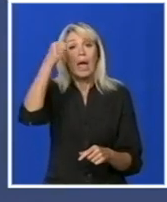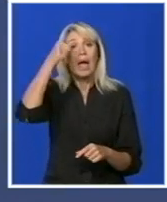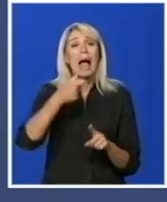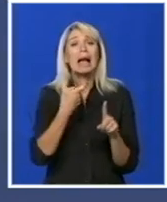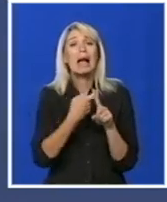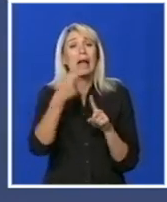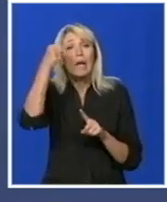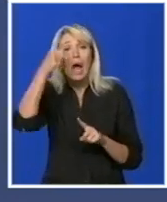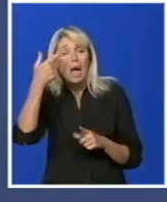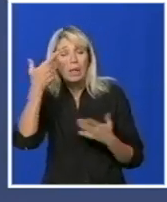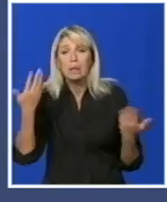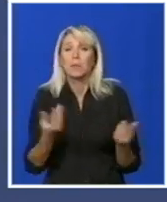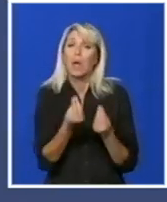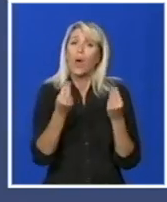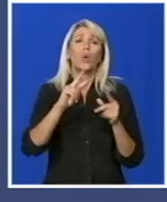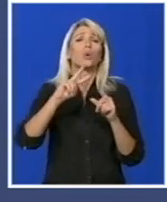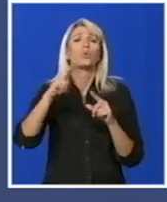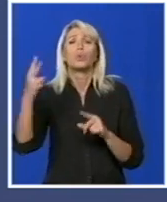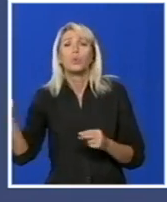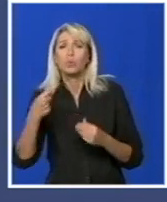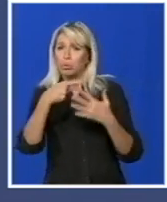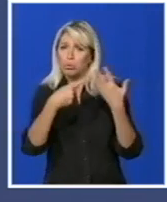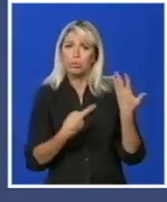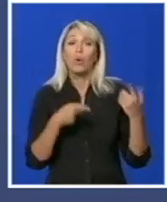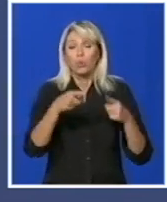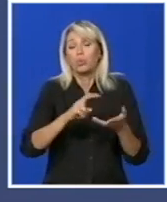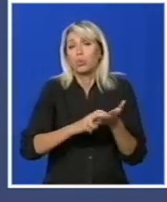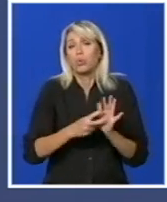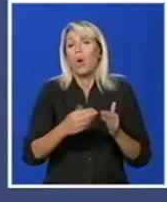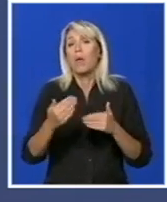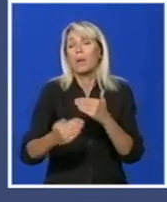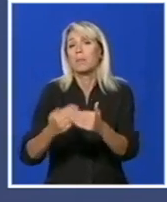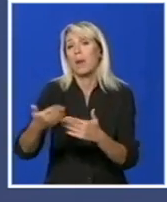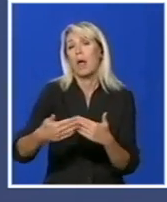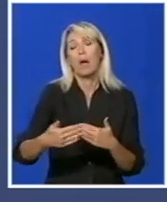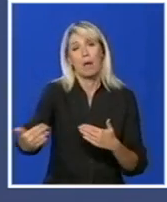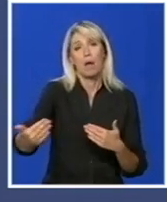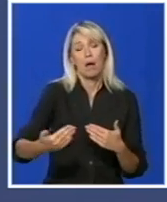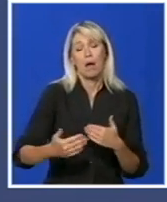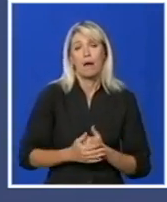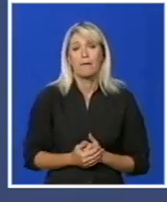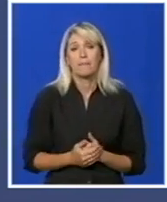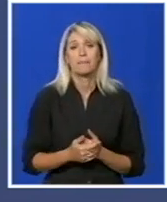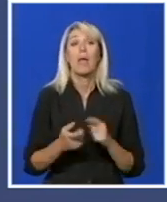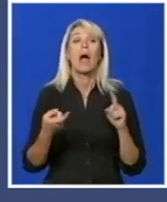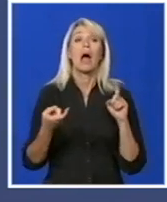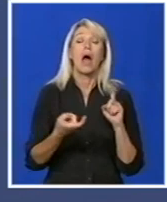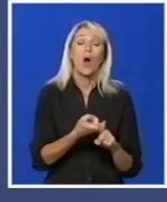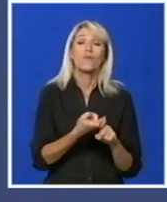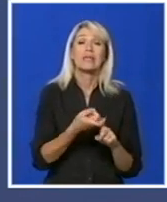drugih stvari. I to je naš plan koji planiramo da odradimo u sledećem vremenskom periodu. Što se tiče